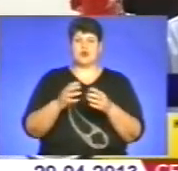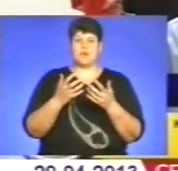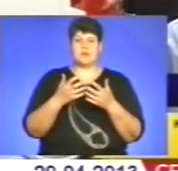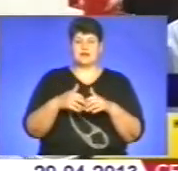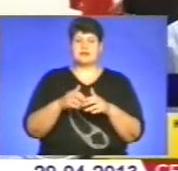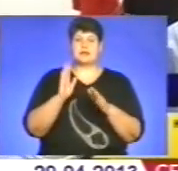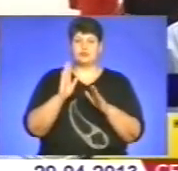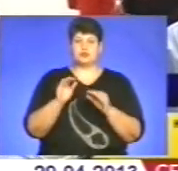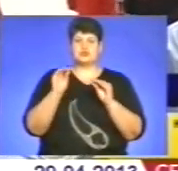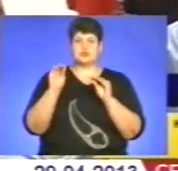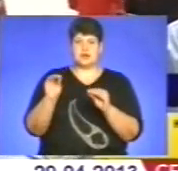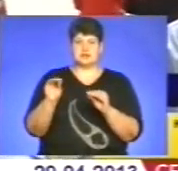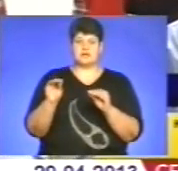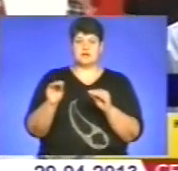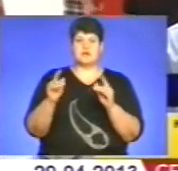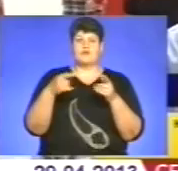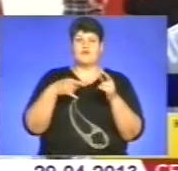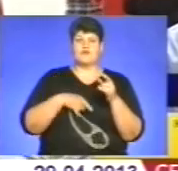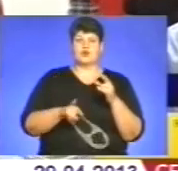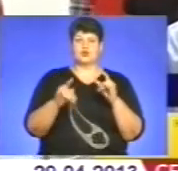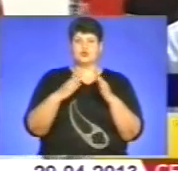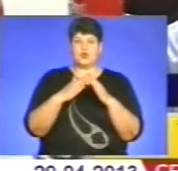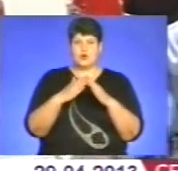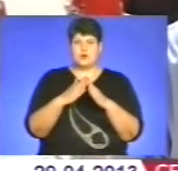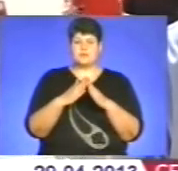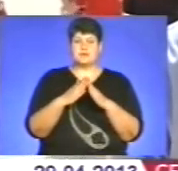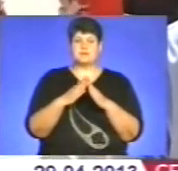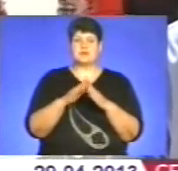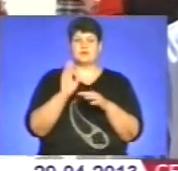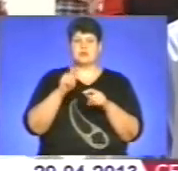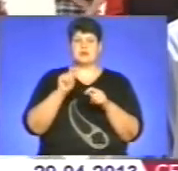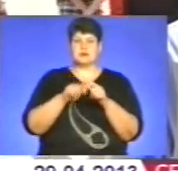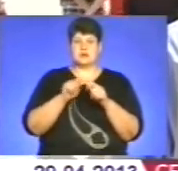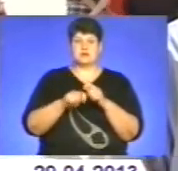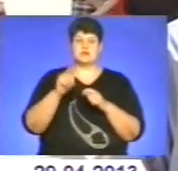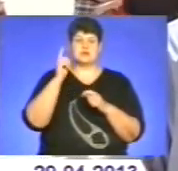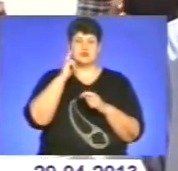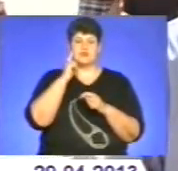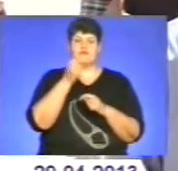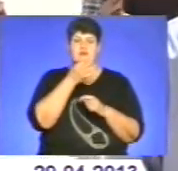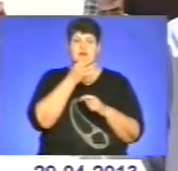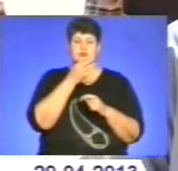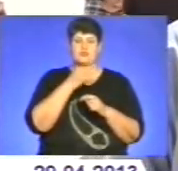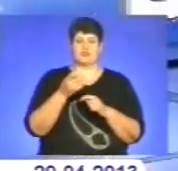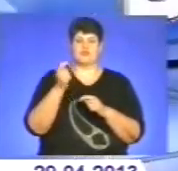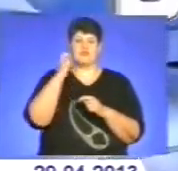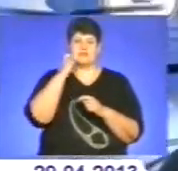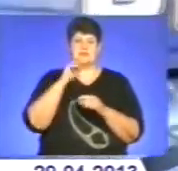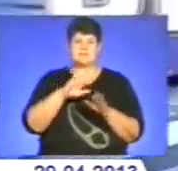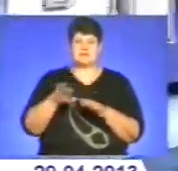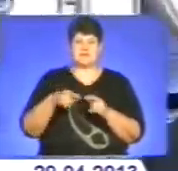яке буде стояти в пологових будинках і обласній дитячій лікарні, і діагностуватиме слух в ранньому віці, відразу після